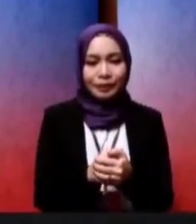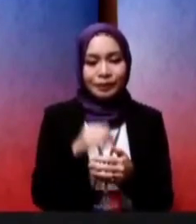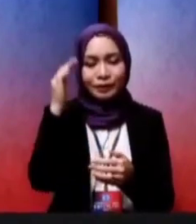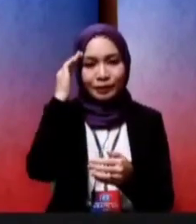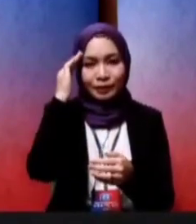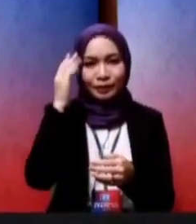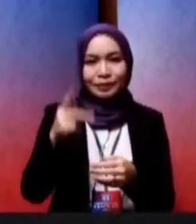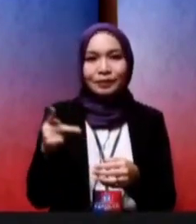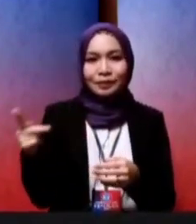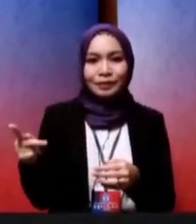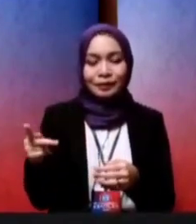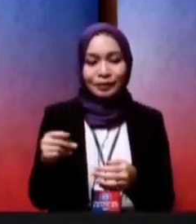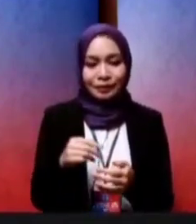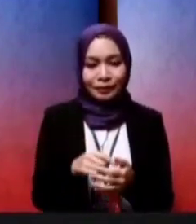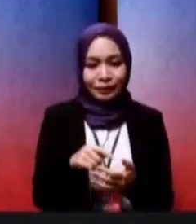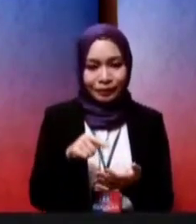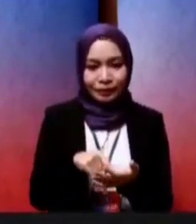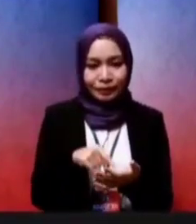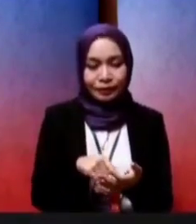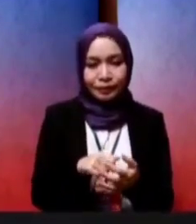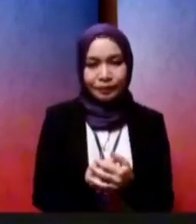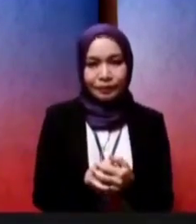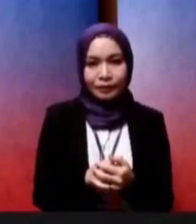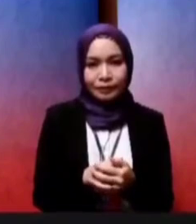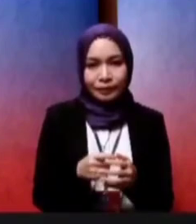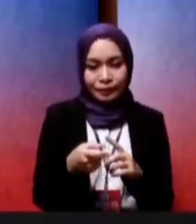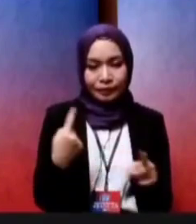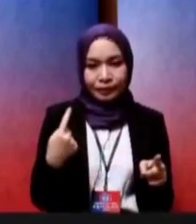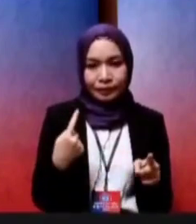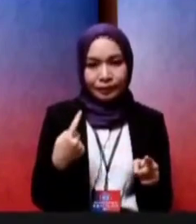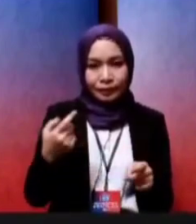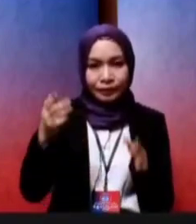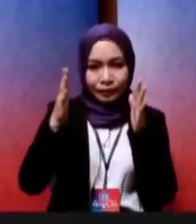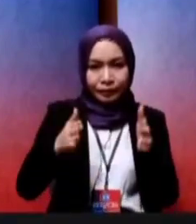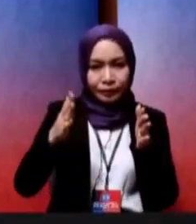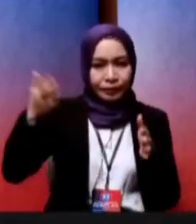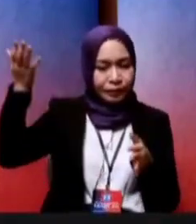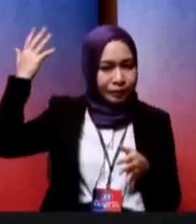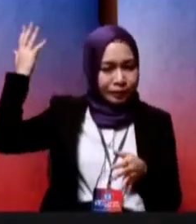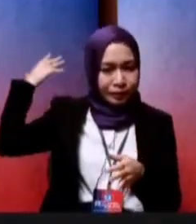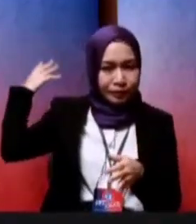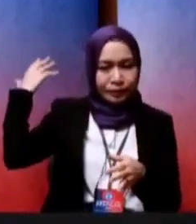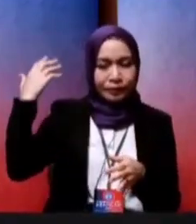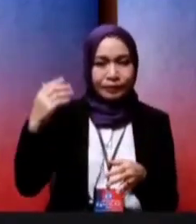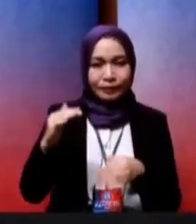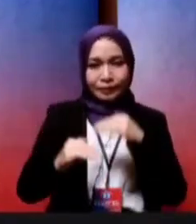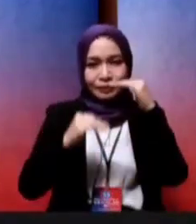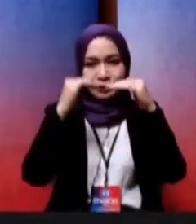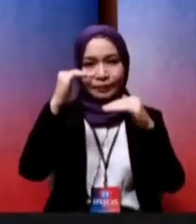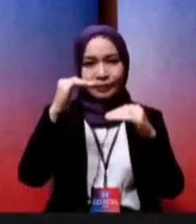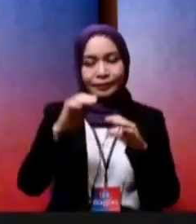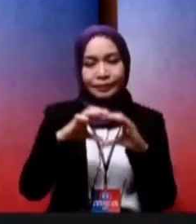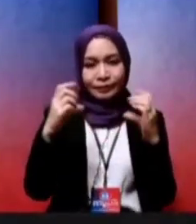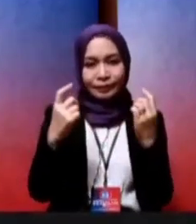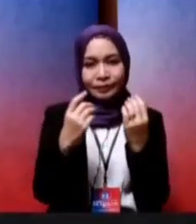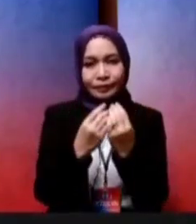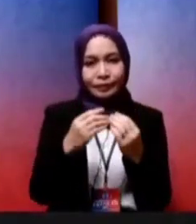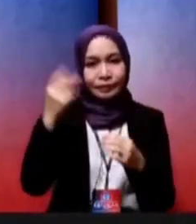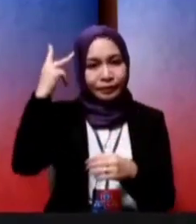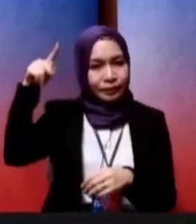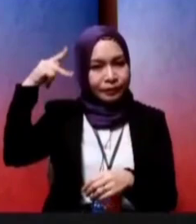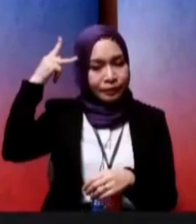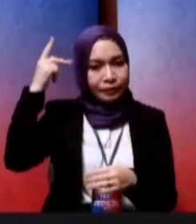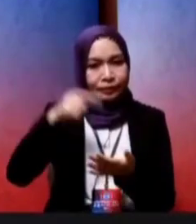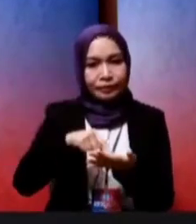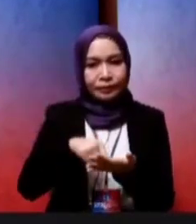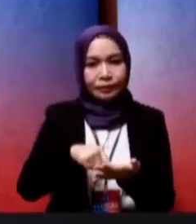kita yang daripada awal ya membina Parti apakah bentuk masa depan mereka sekiranya simpanan